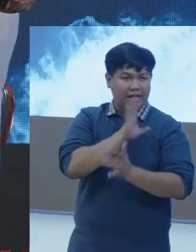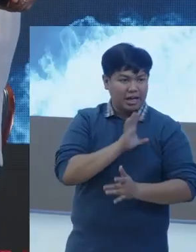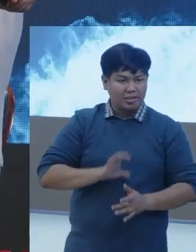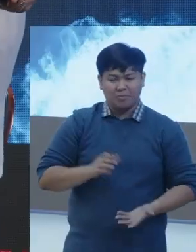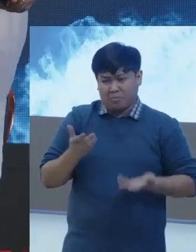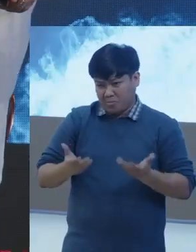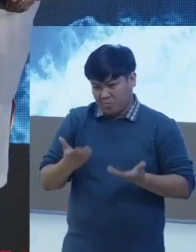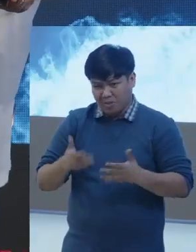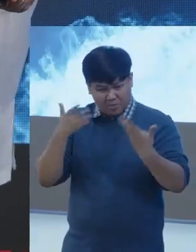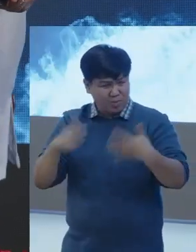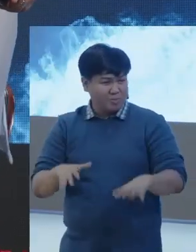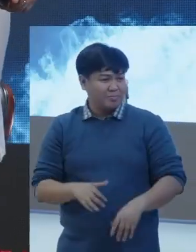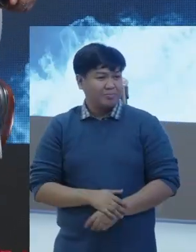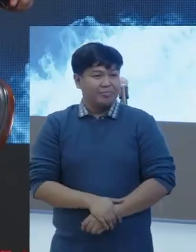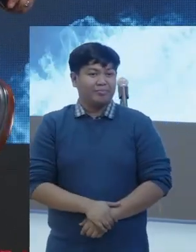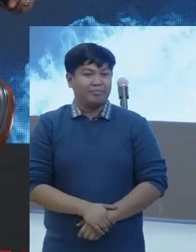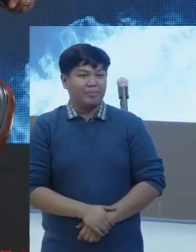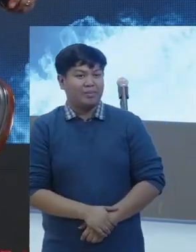Christ. No?